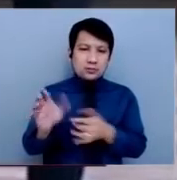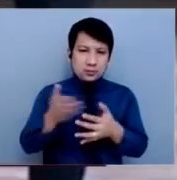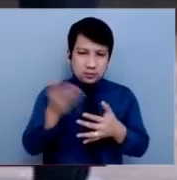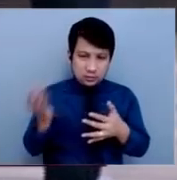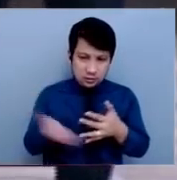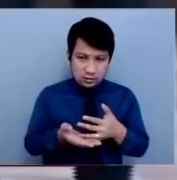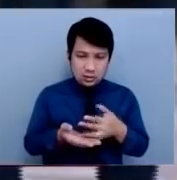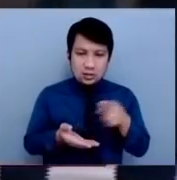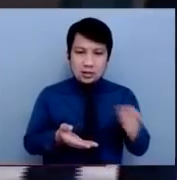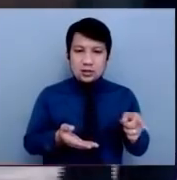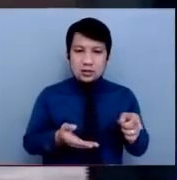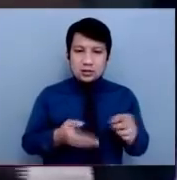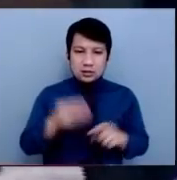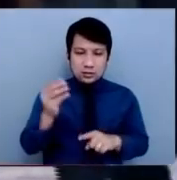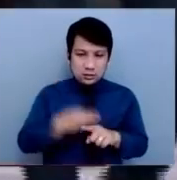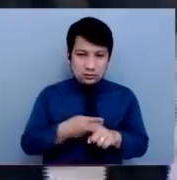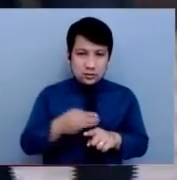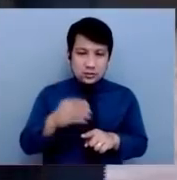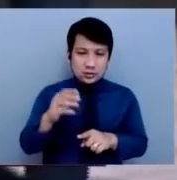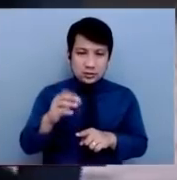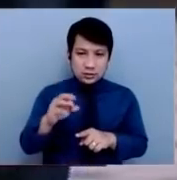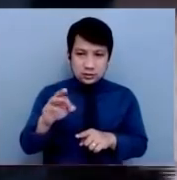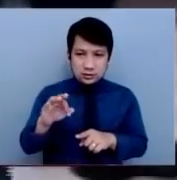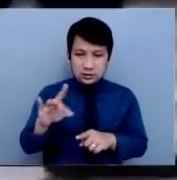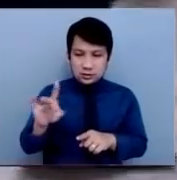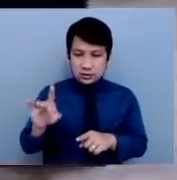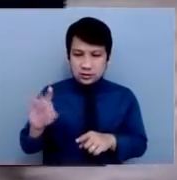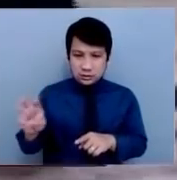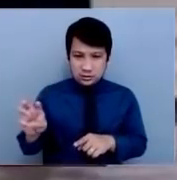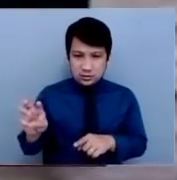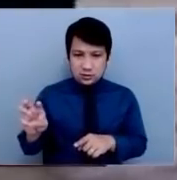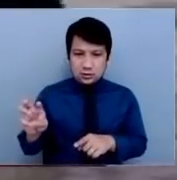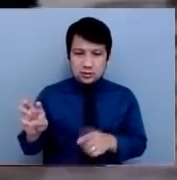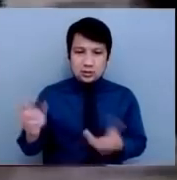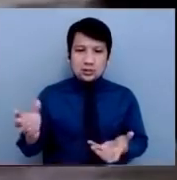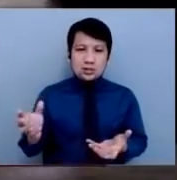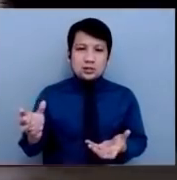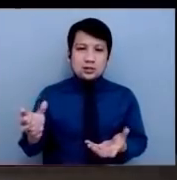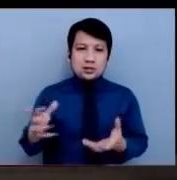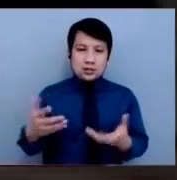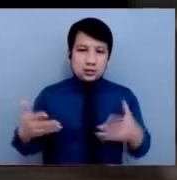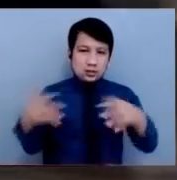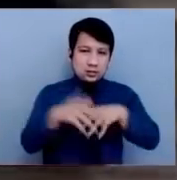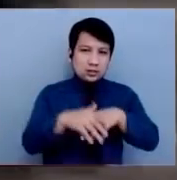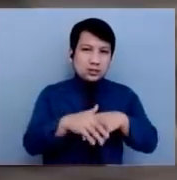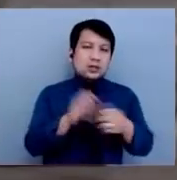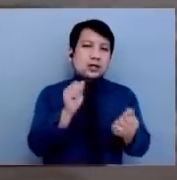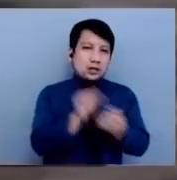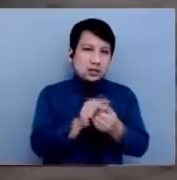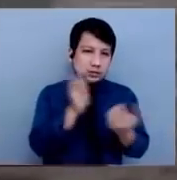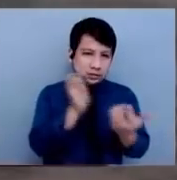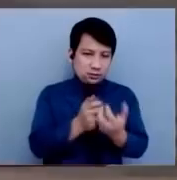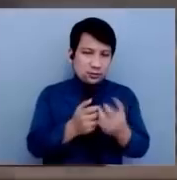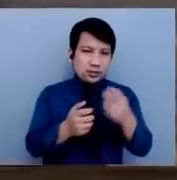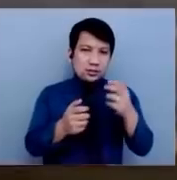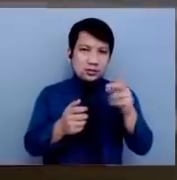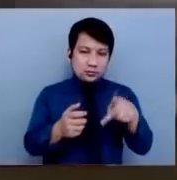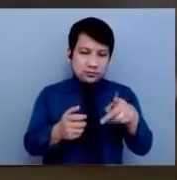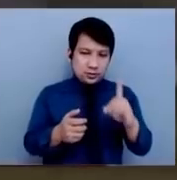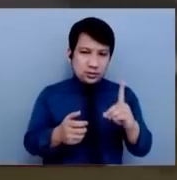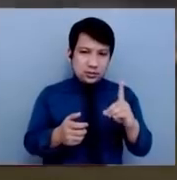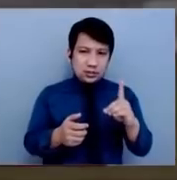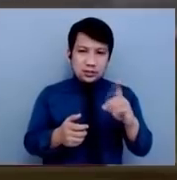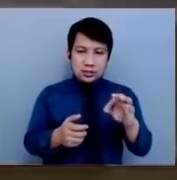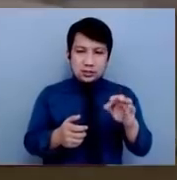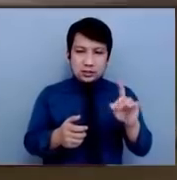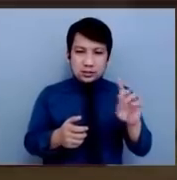ng March 1986. Opo. 86. So ito ay saklaw na nung batas na PD 1994. Kasi